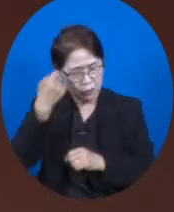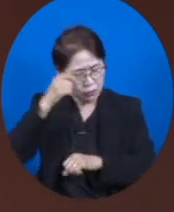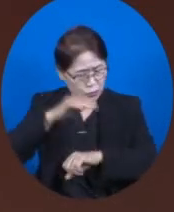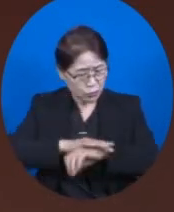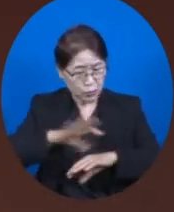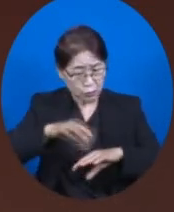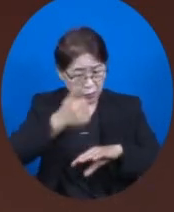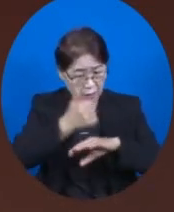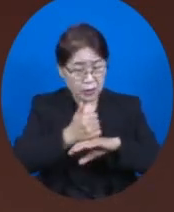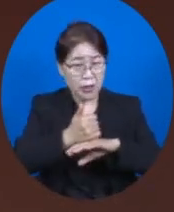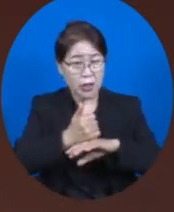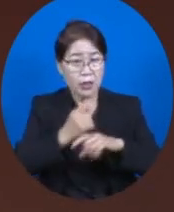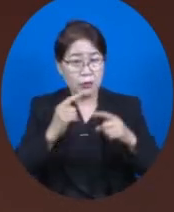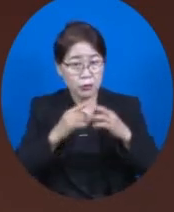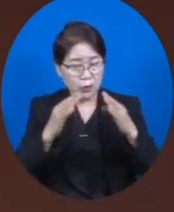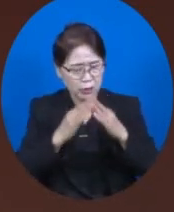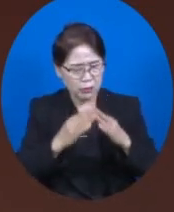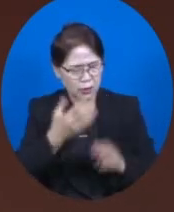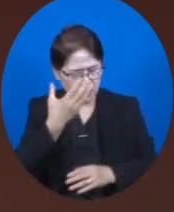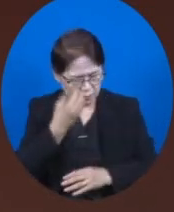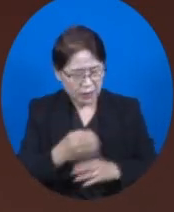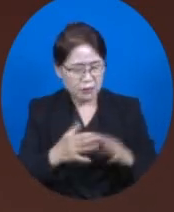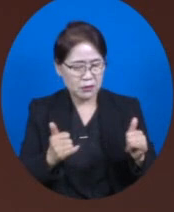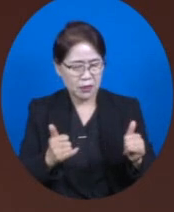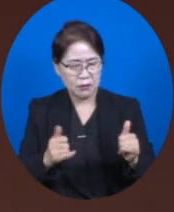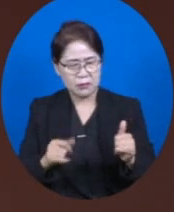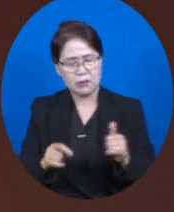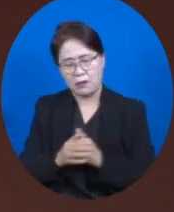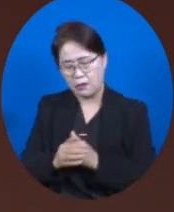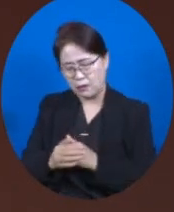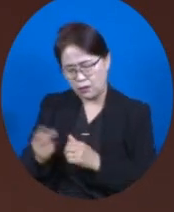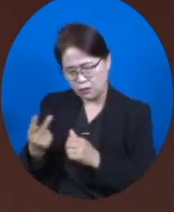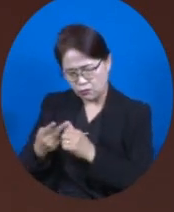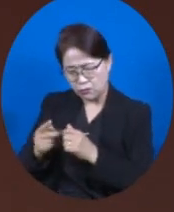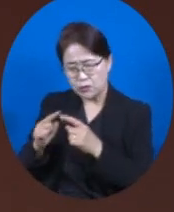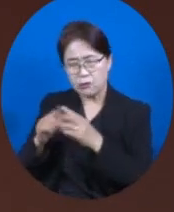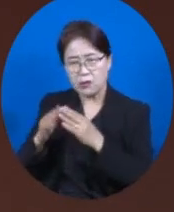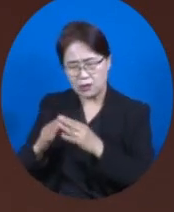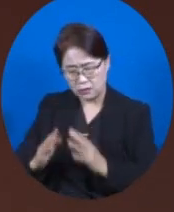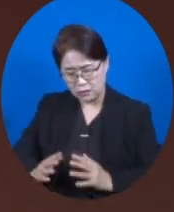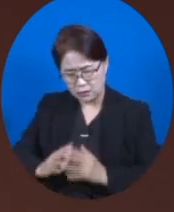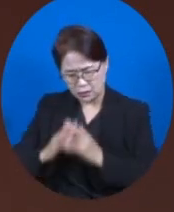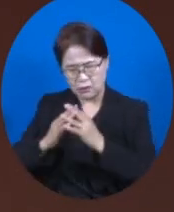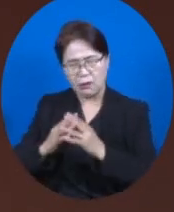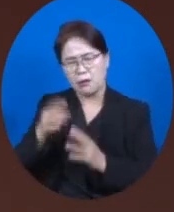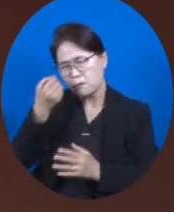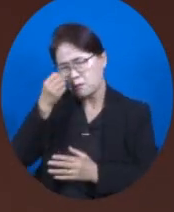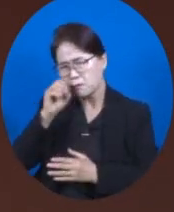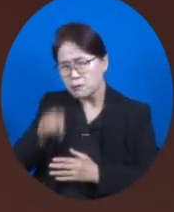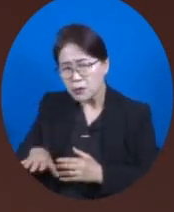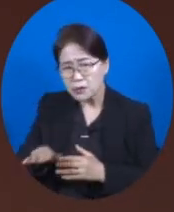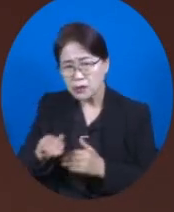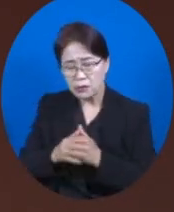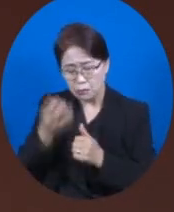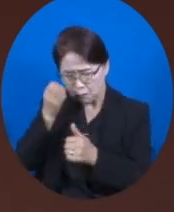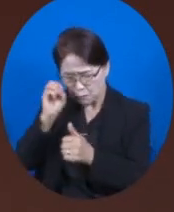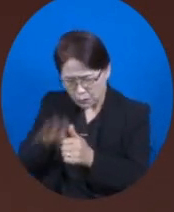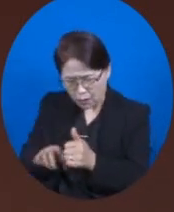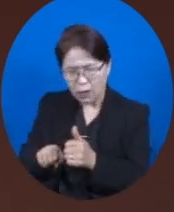사람들은 멸시했어요 그러나 어떤 사람들은요 스룹바벨의 손에 다림줄이 있음을